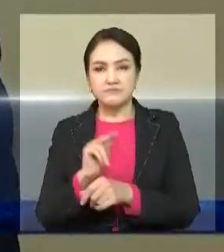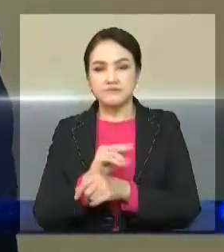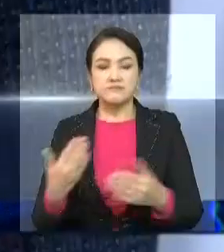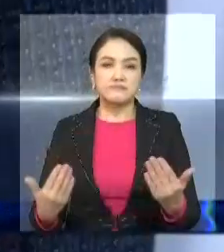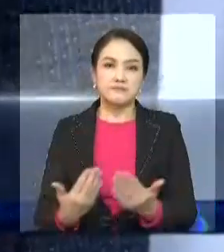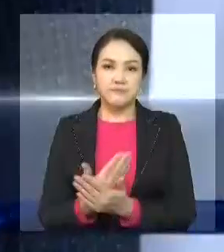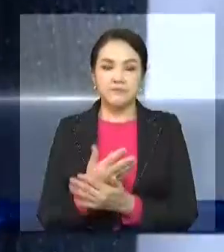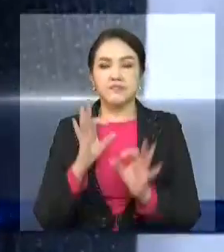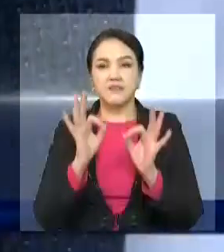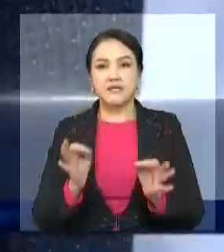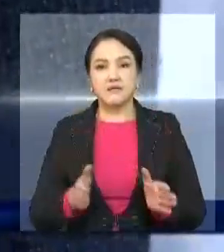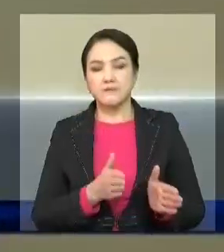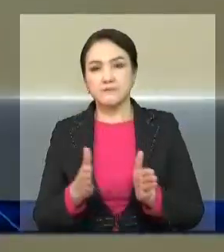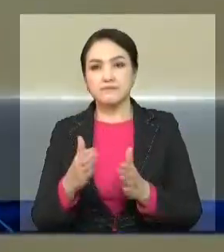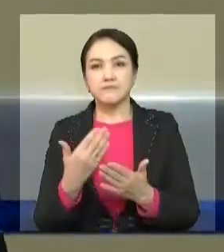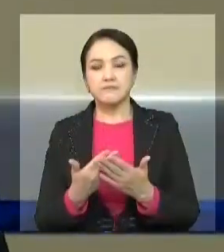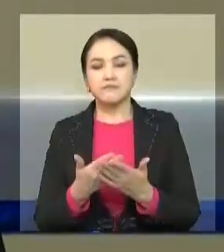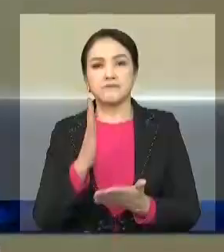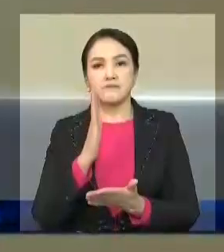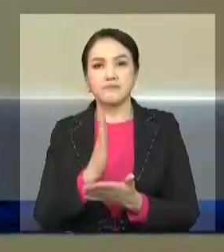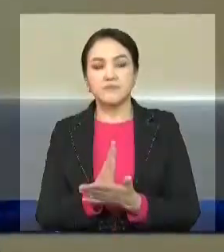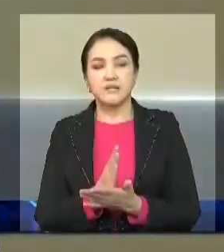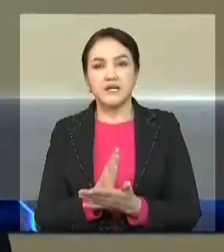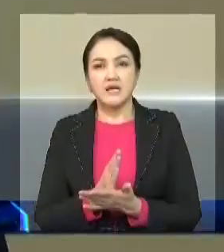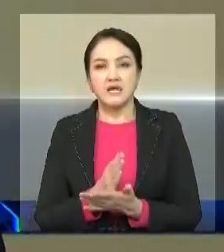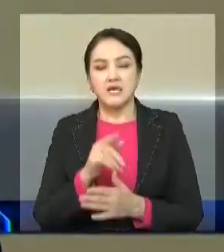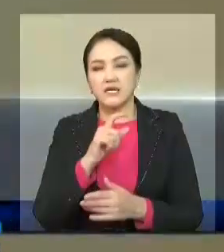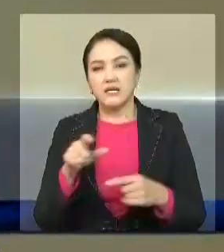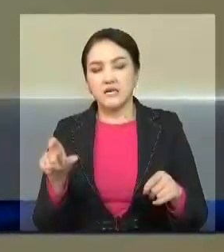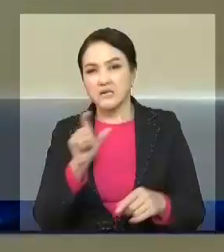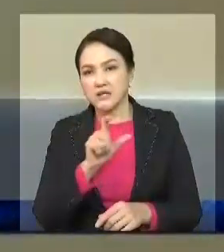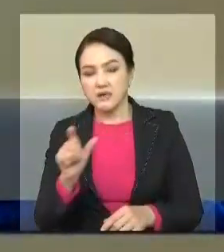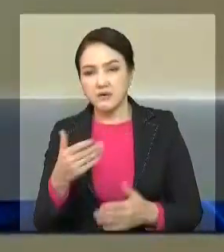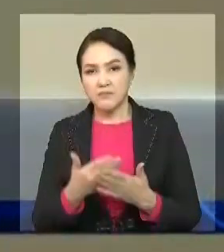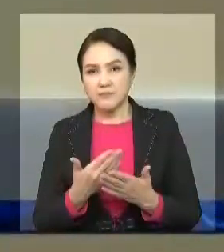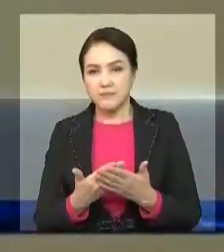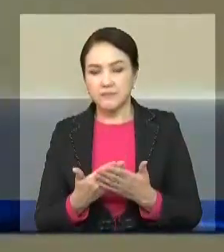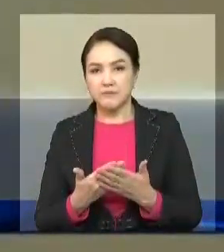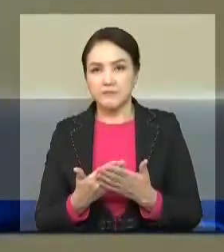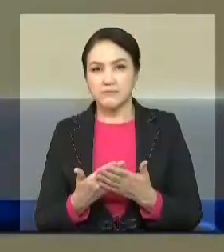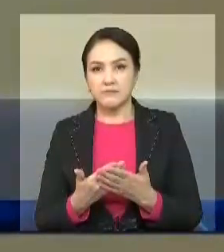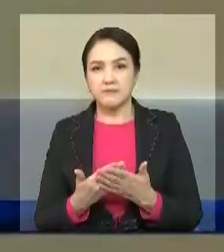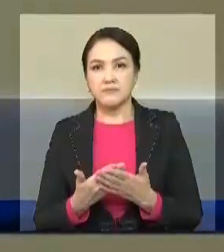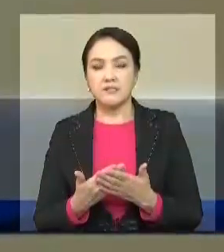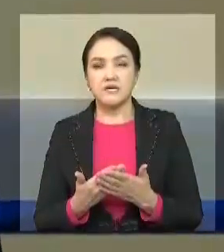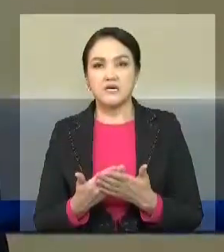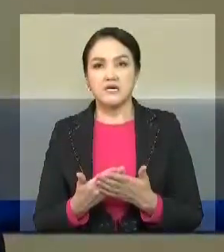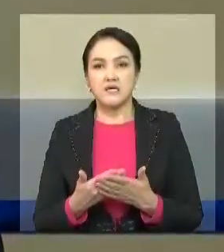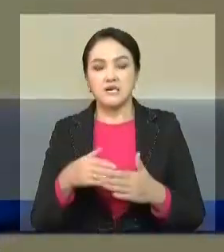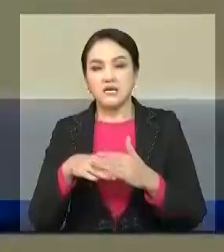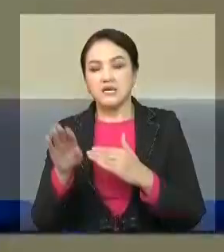қайтадан дұрыс жолға түсіру үшін. Нәтиже бар, өйткені кейбір азаматтарымыз осы мысалға жатағымын жетегін